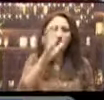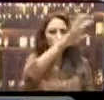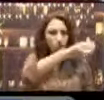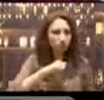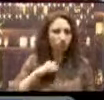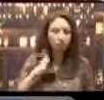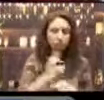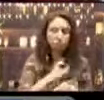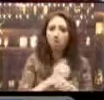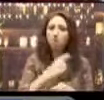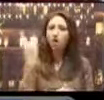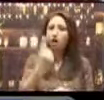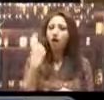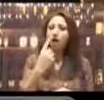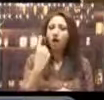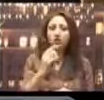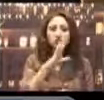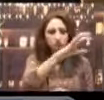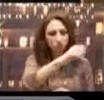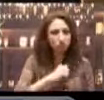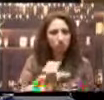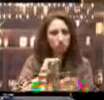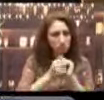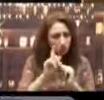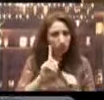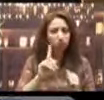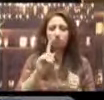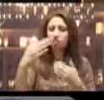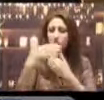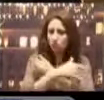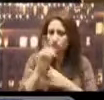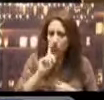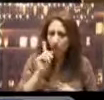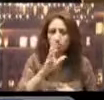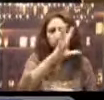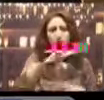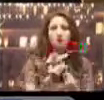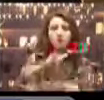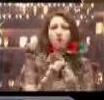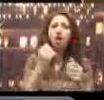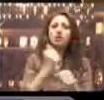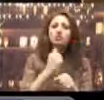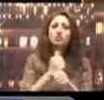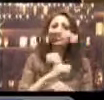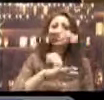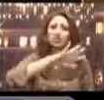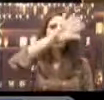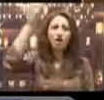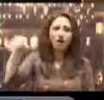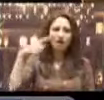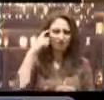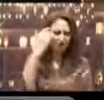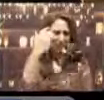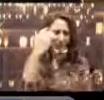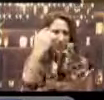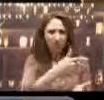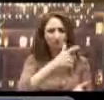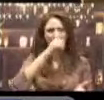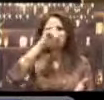وما فيش حد بيجرؤ يتسلط على الكيان زي ده. اعتبر انك انت حطك في مصاف الغرور مثلا نتيجه الشروط دي، اعتبرها